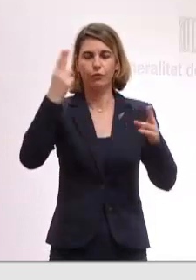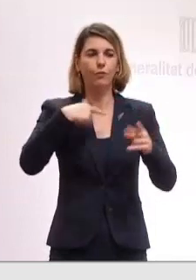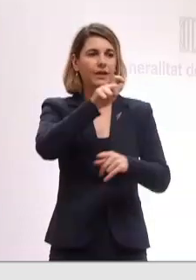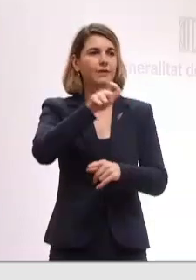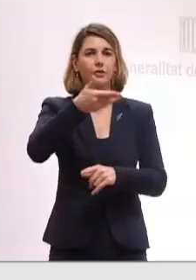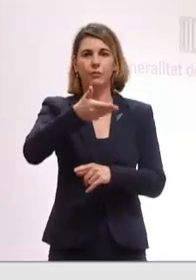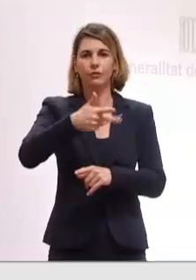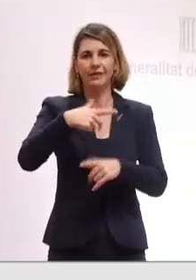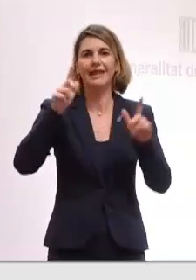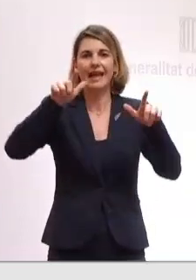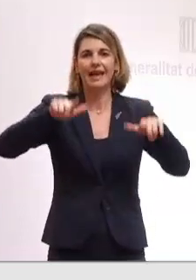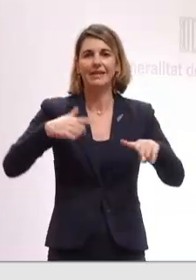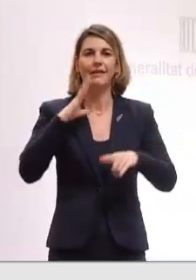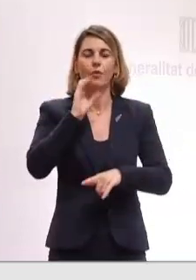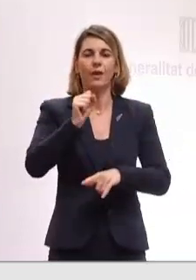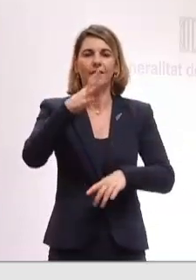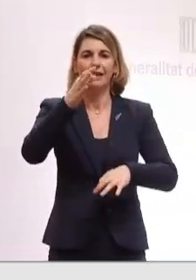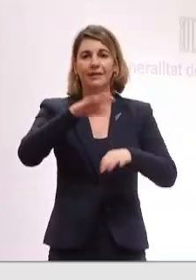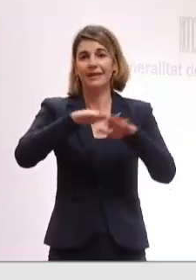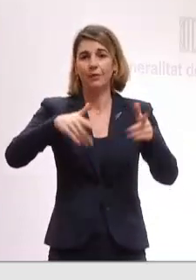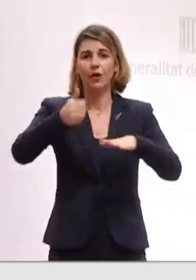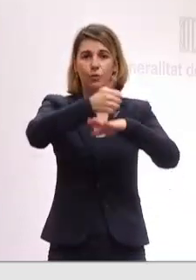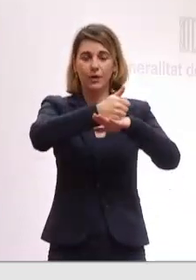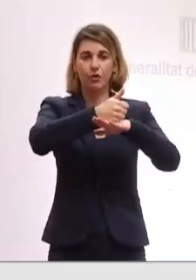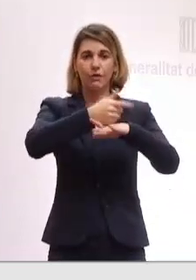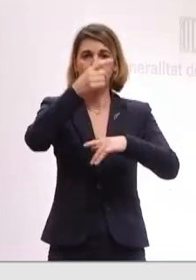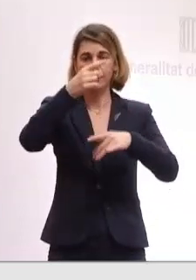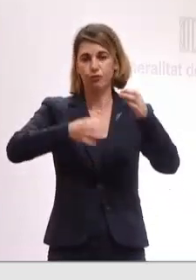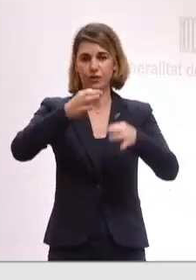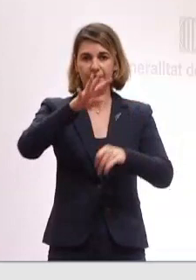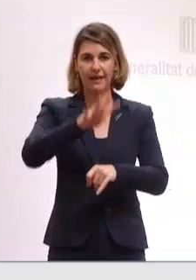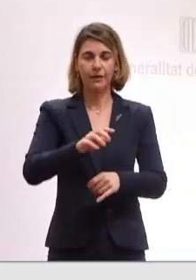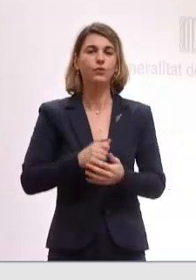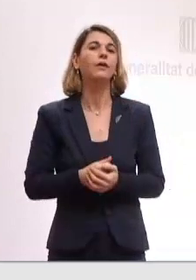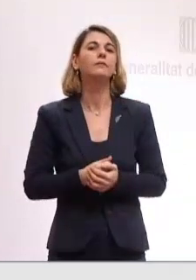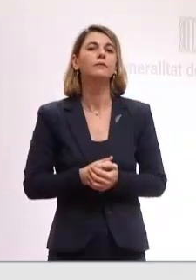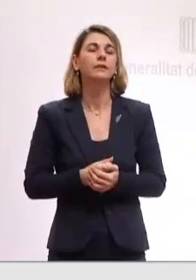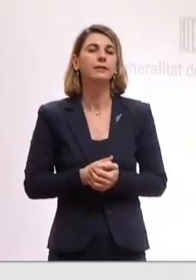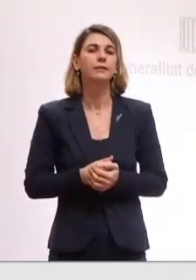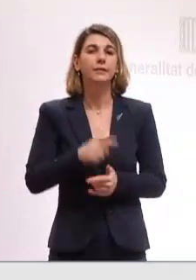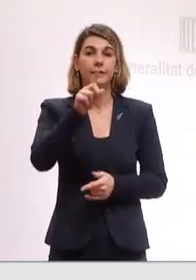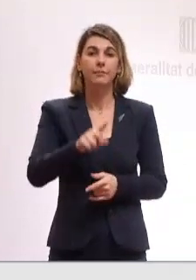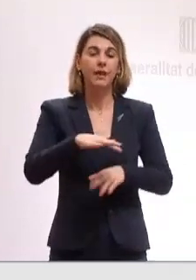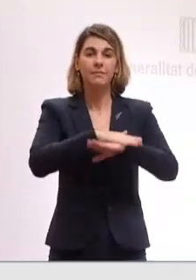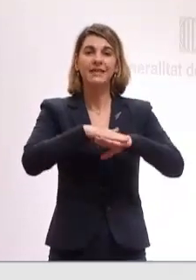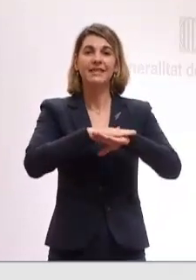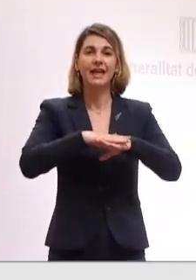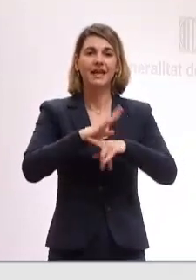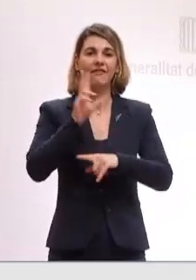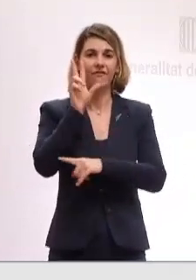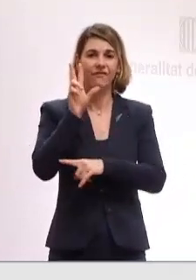a la Sala de Govern del Tribunal Superior de Justícia de Catalunya i del Ministeri